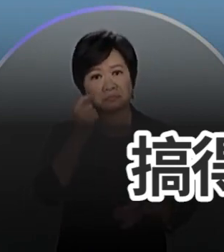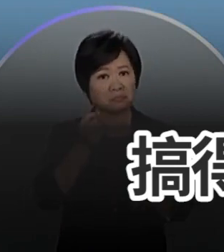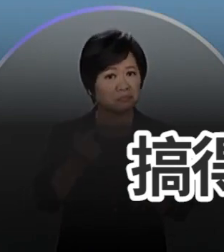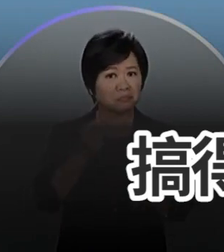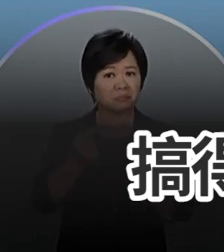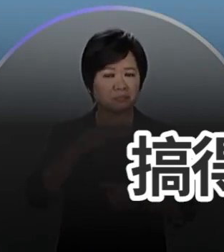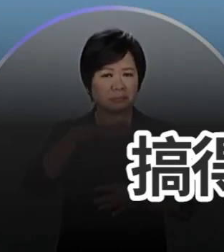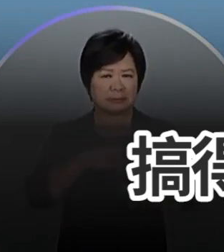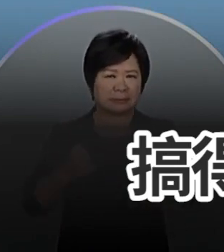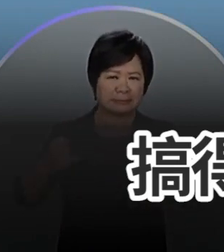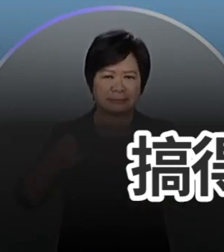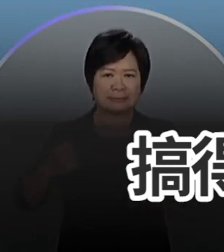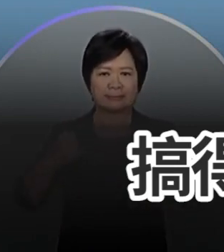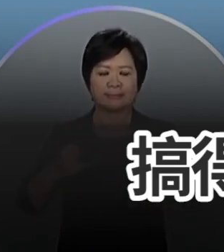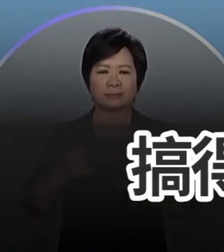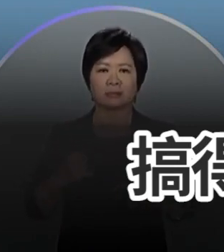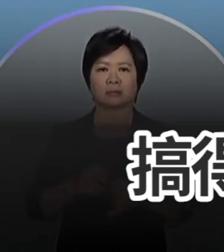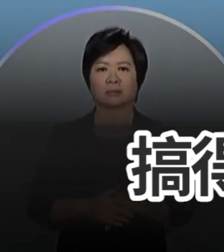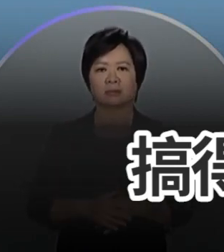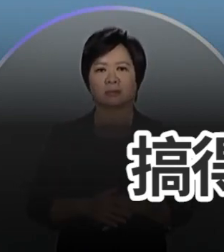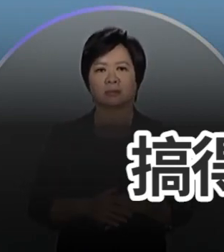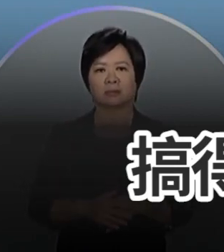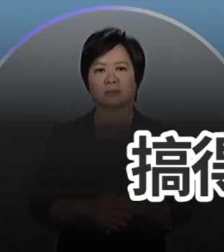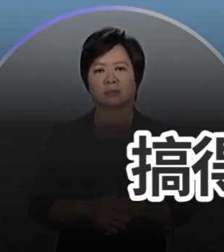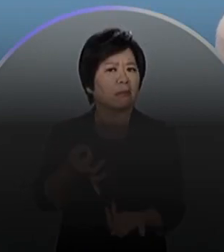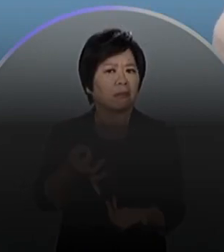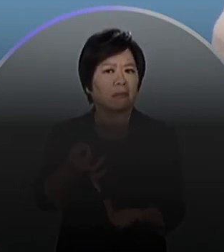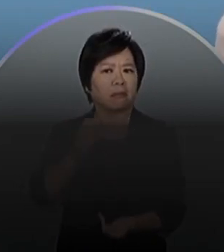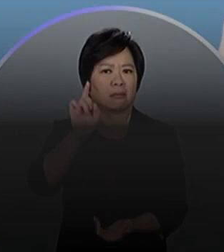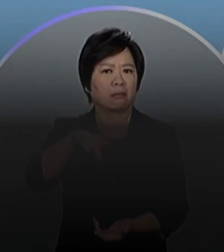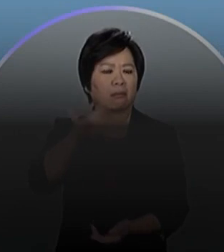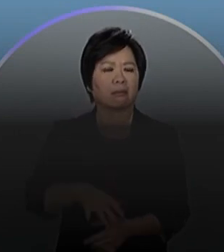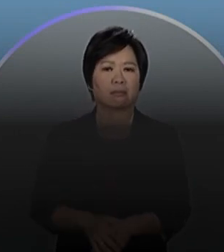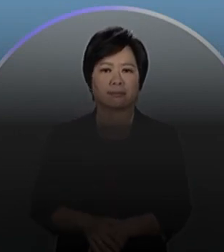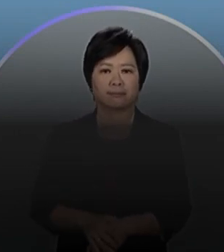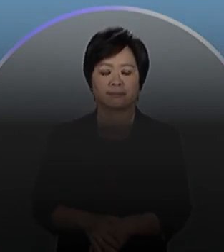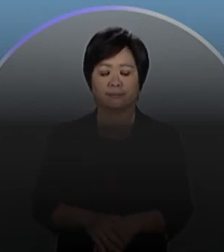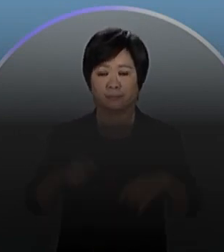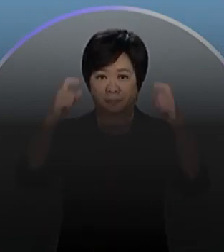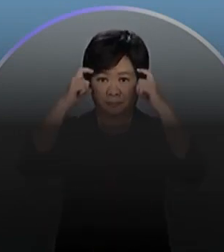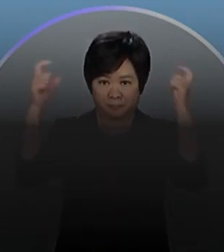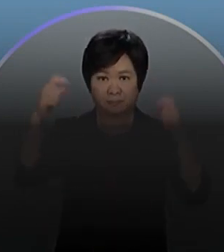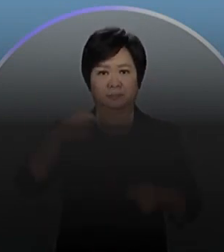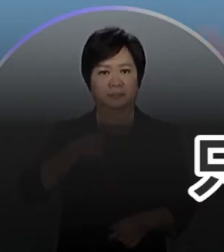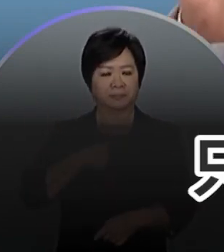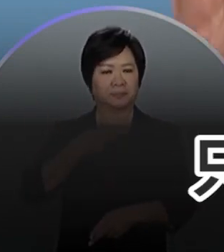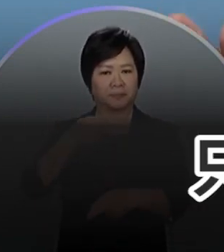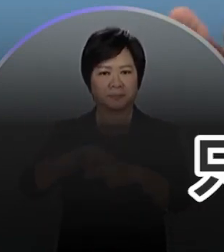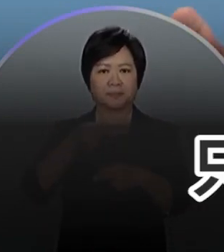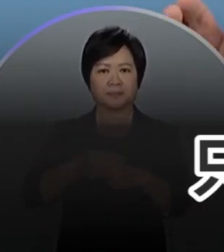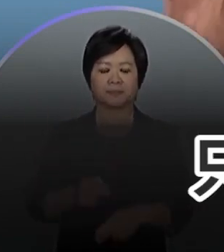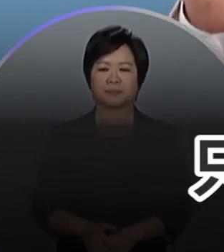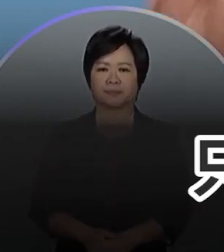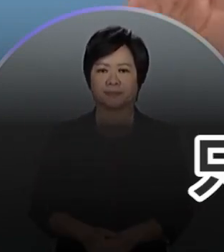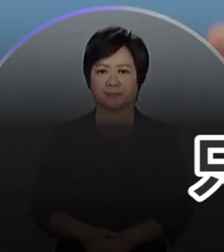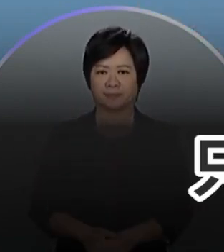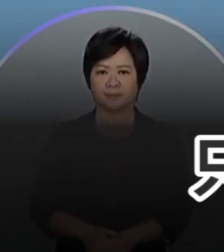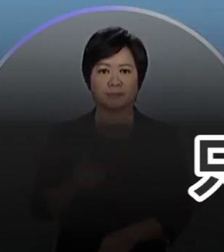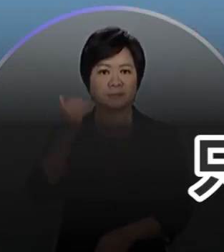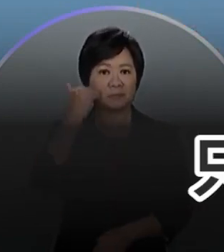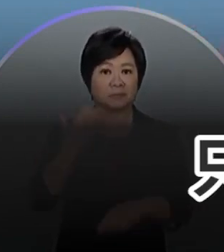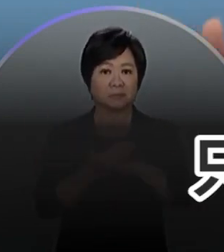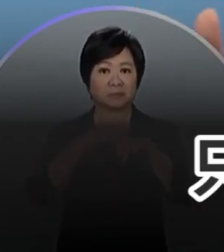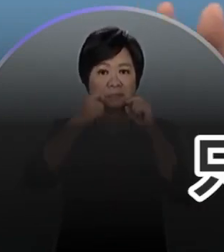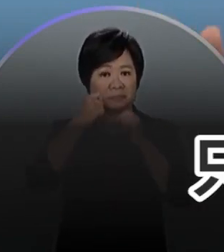内斗让外党都看不下去。宋楚瑜始终相信，只要产品